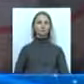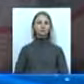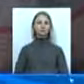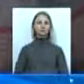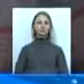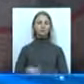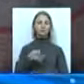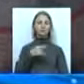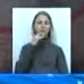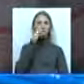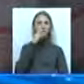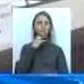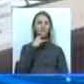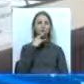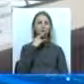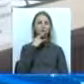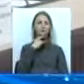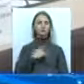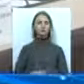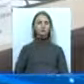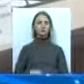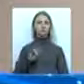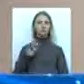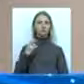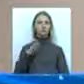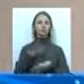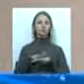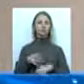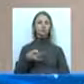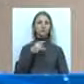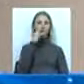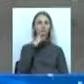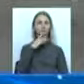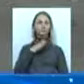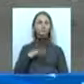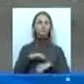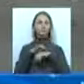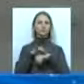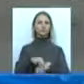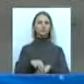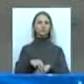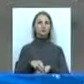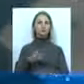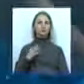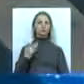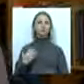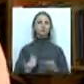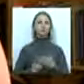өңірлік филиалы ағымдағы жылдың 9 айдағы жұмысын қорытындылады. Бұл туралы мен Әйгерім Мағамбетова бірер минуттан соң баяндап